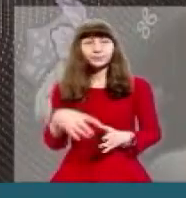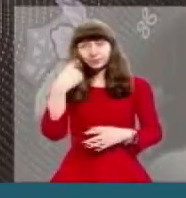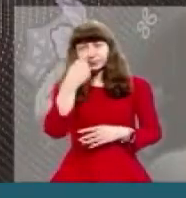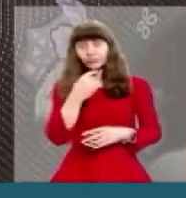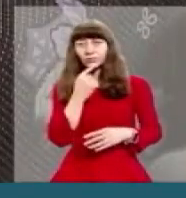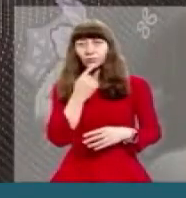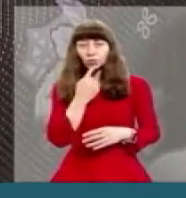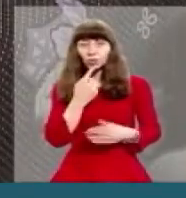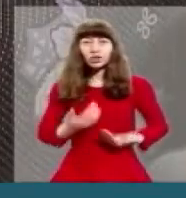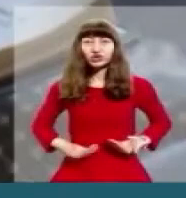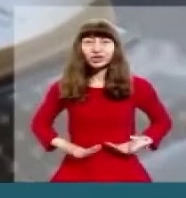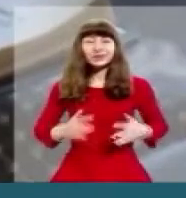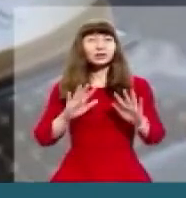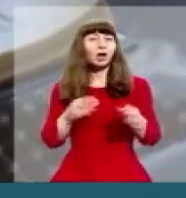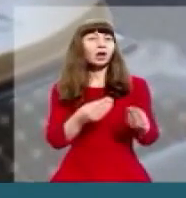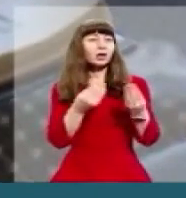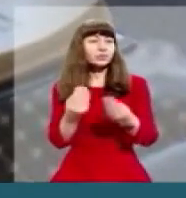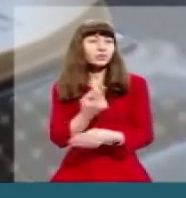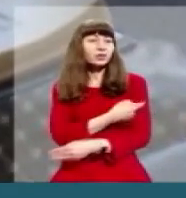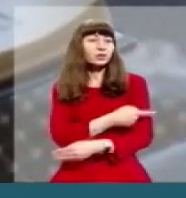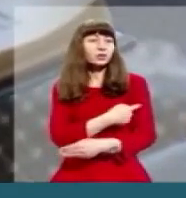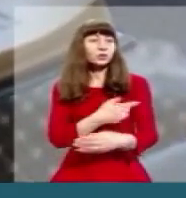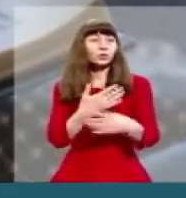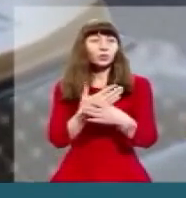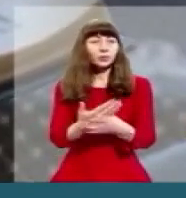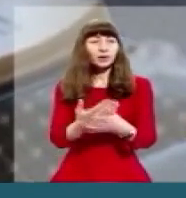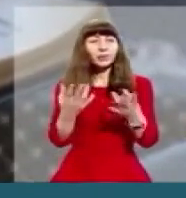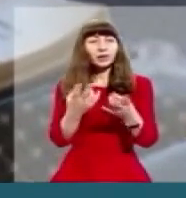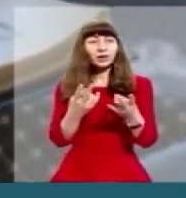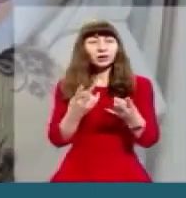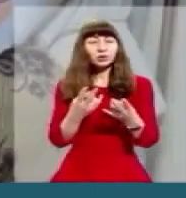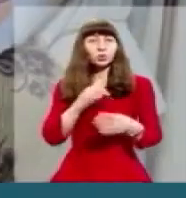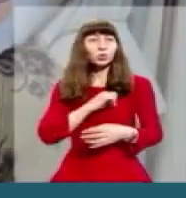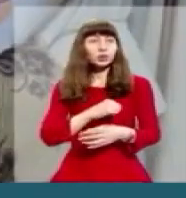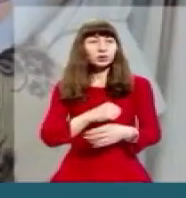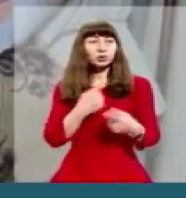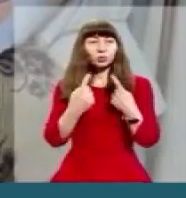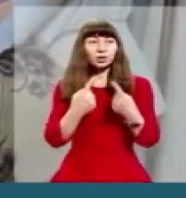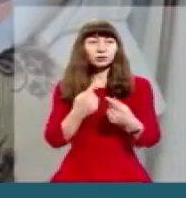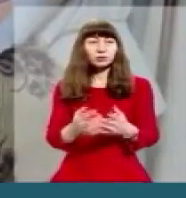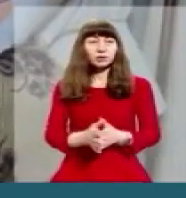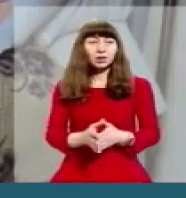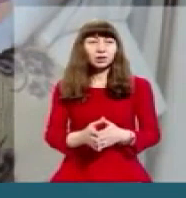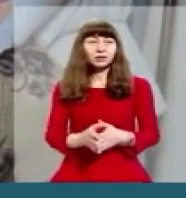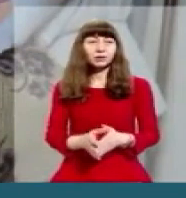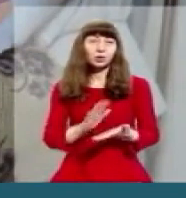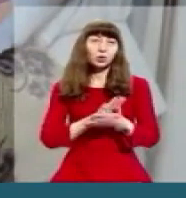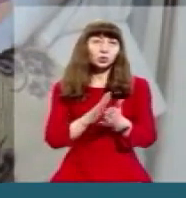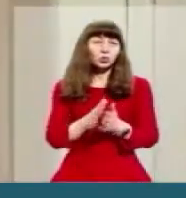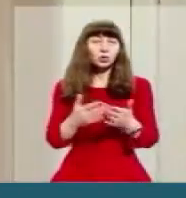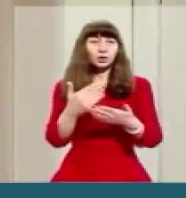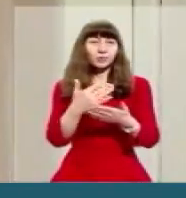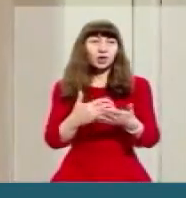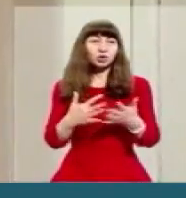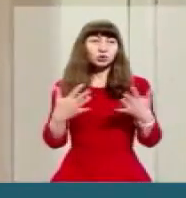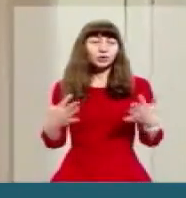оказавшимся в трудной жизненной ситуации, оказывают медицинскую помощь и при необходимости юридическую консультацию. Спектр услуг